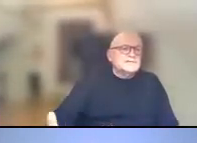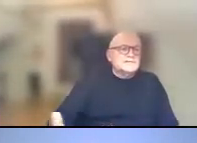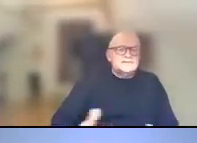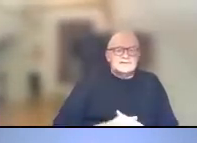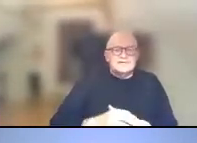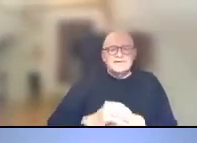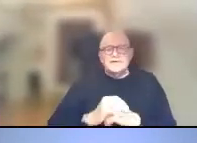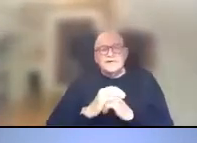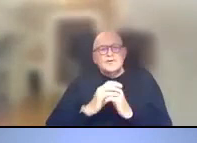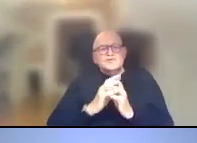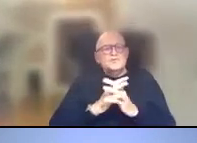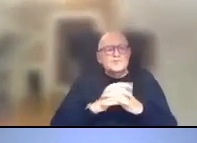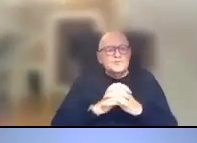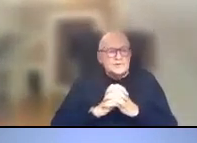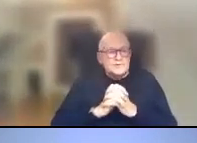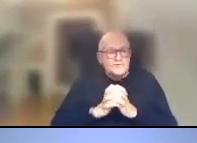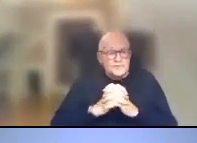im Gegensatz